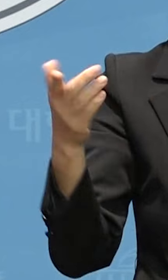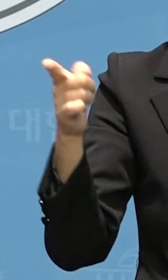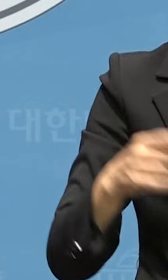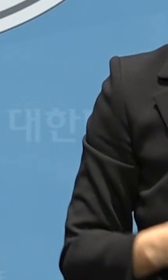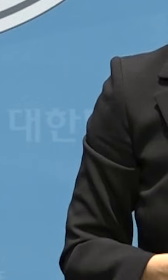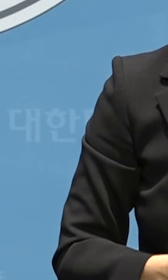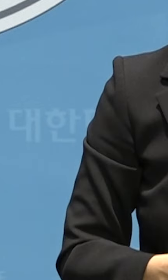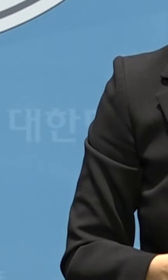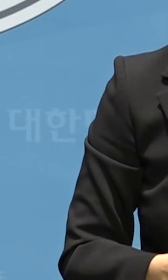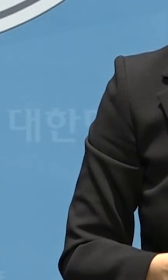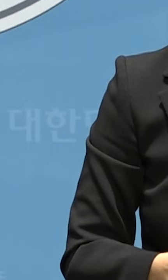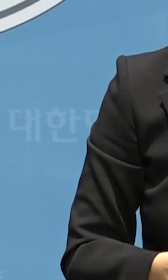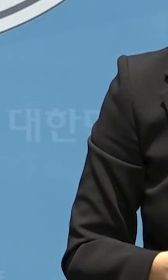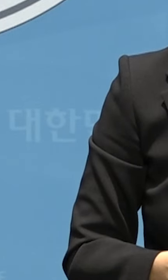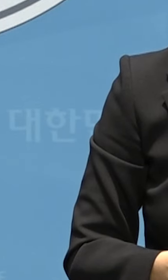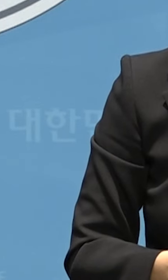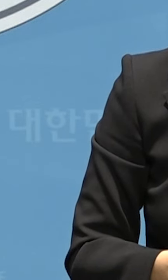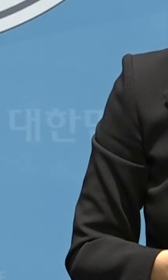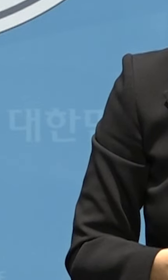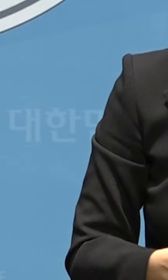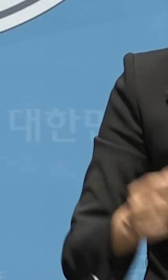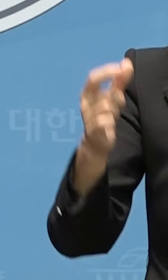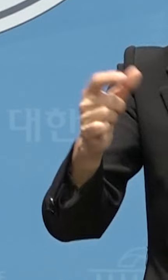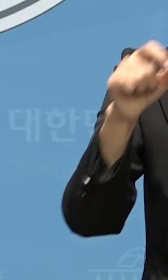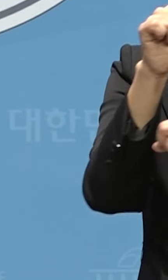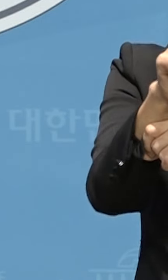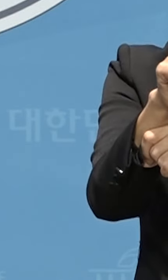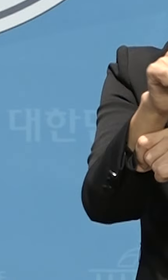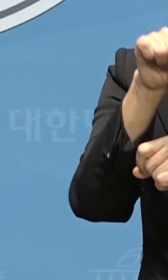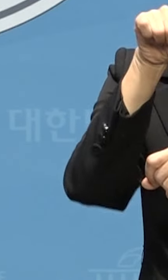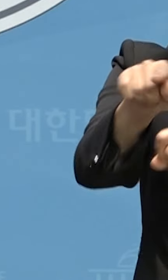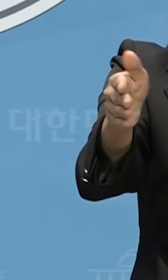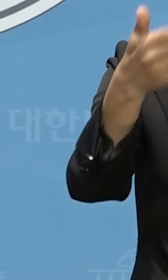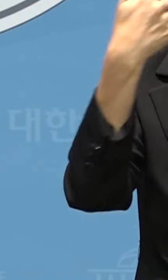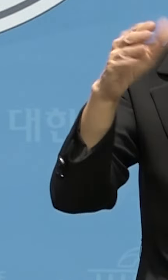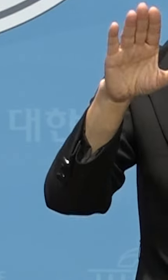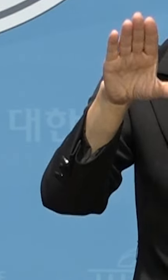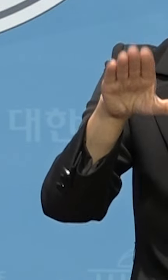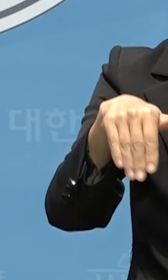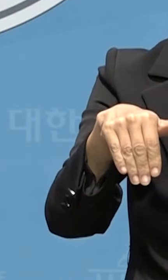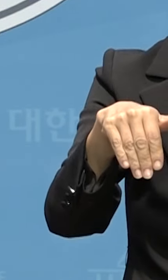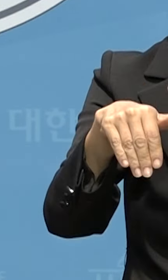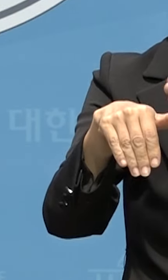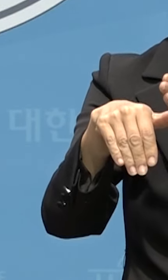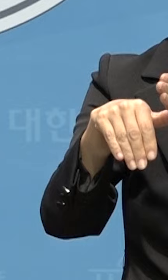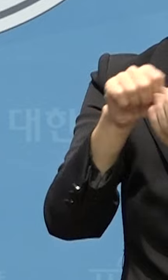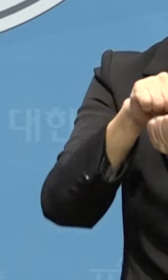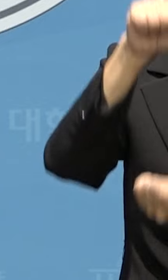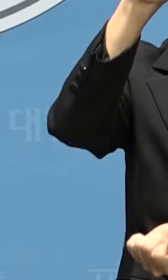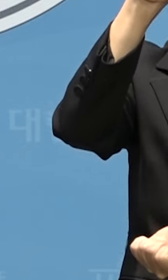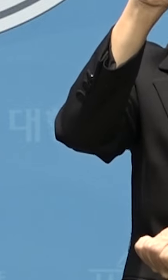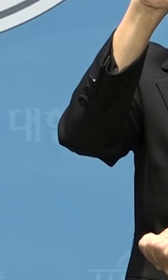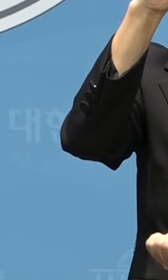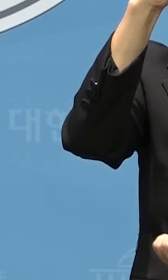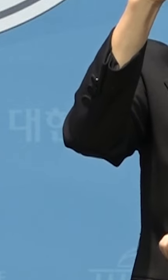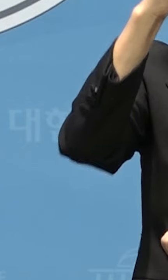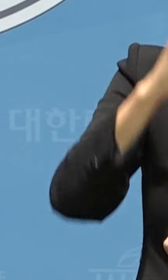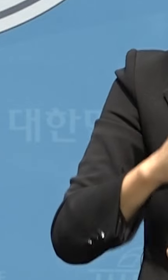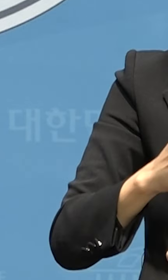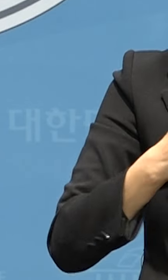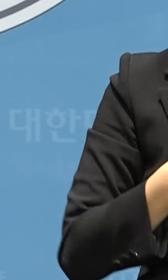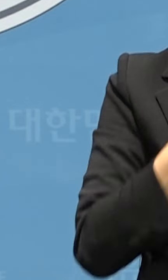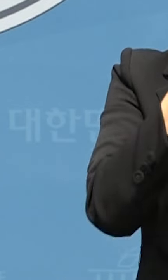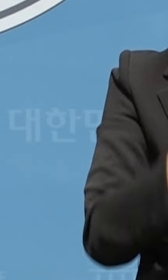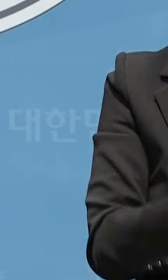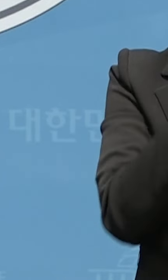5월 북부지검이 제 군산 지역구 사무실을 압수수색할 당시 영장에는 제 피의 사실이 적혀있지